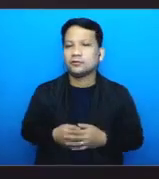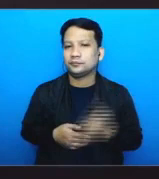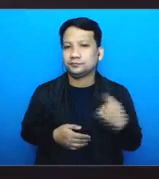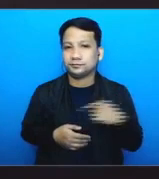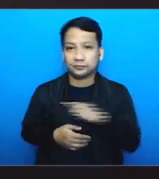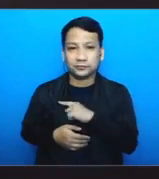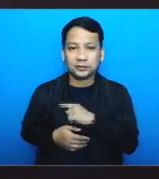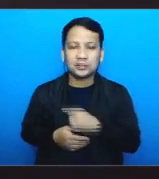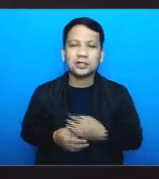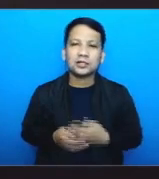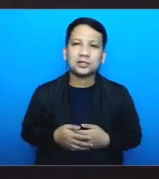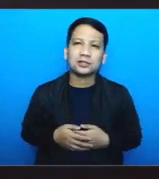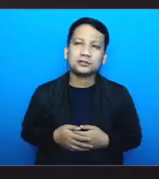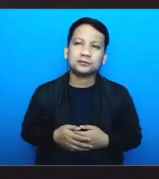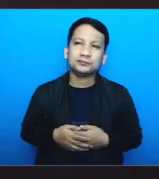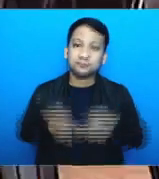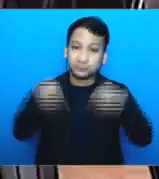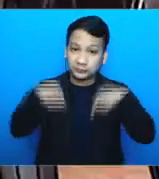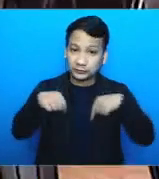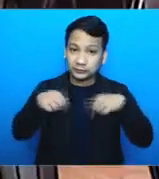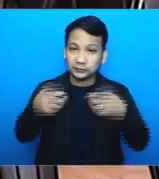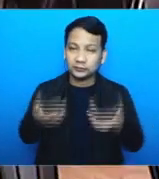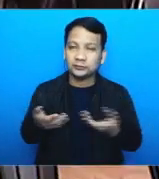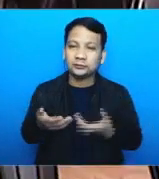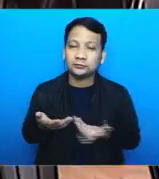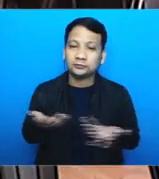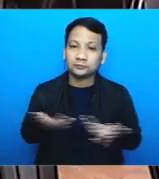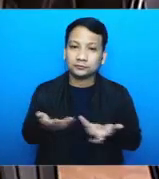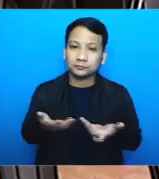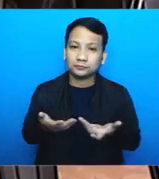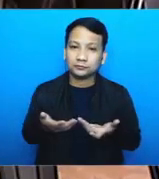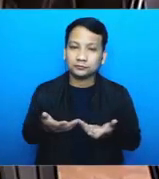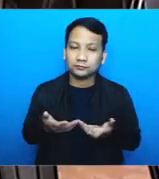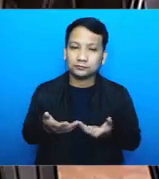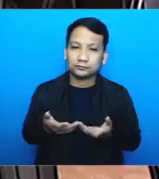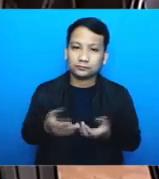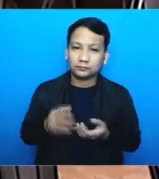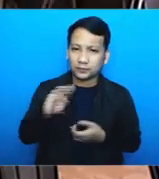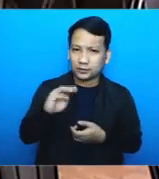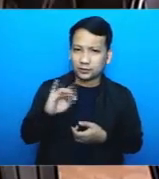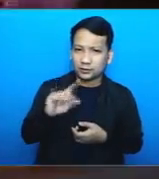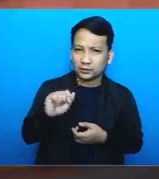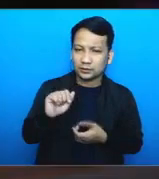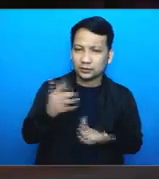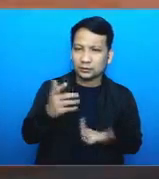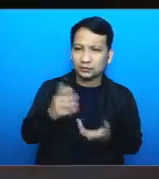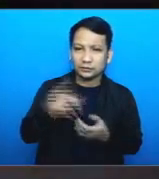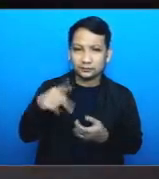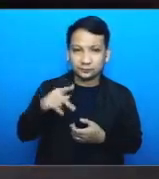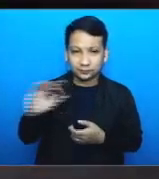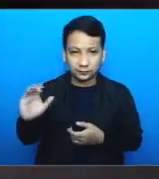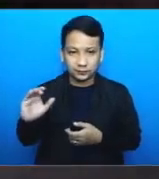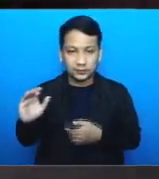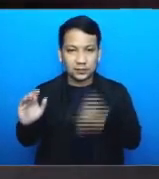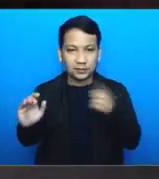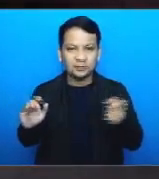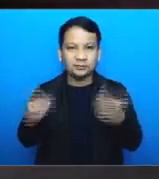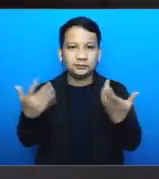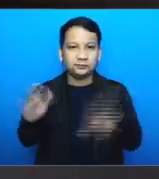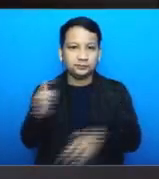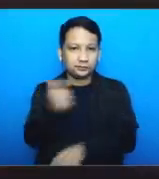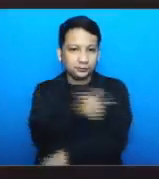And dito po sa amin kasi, main branch tapos sa Pasay branch, vaccinated naman po kami